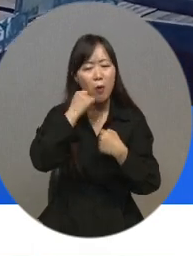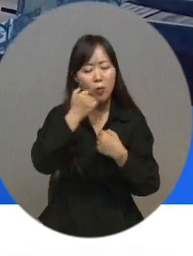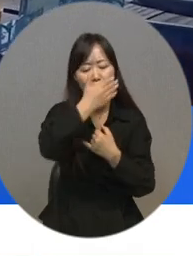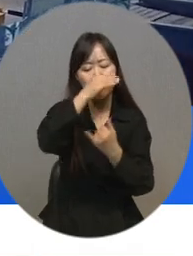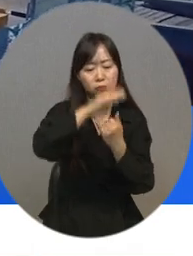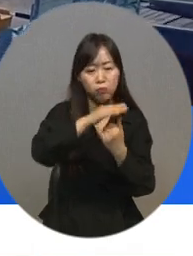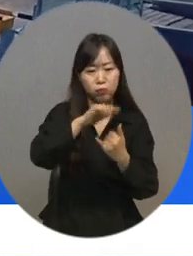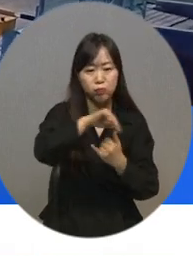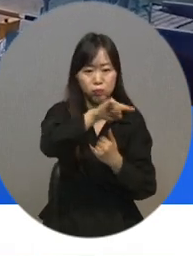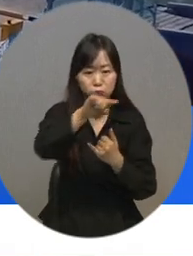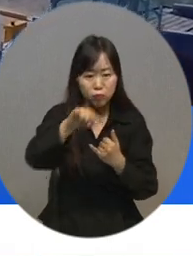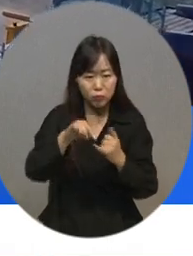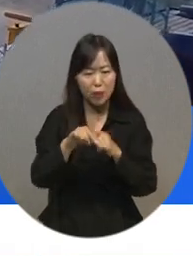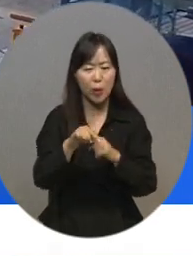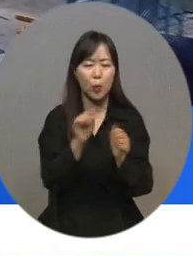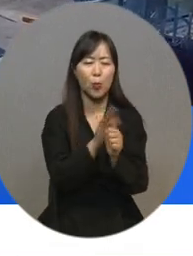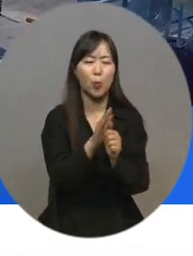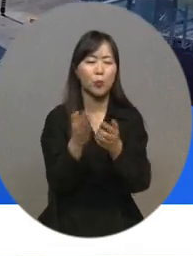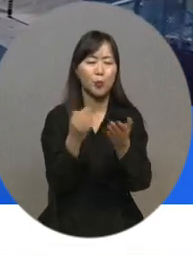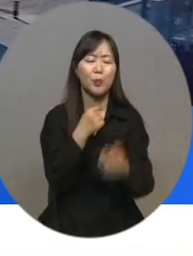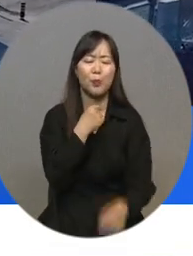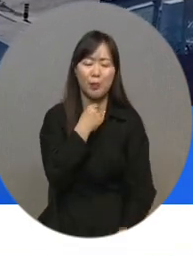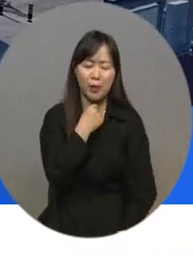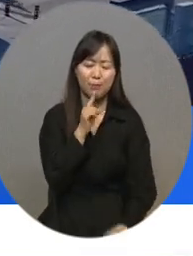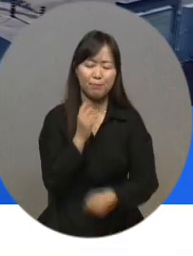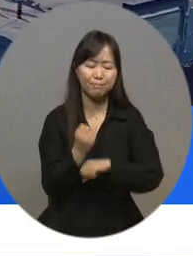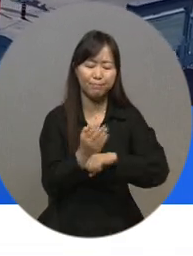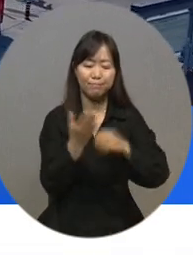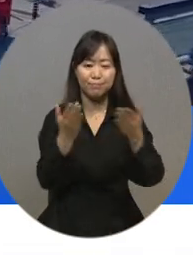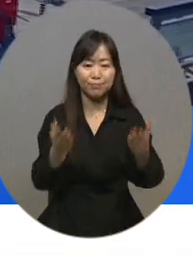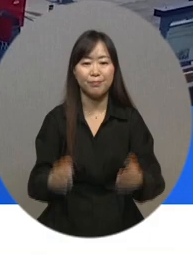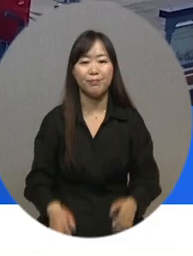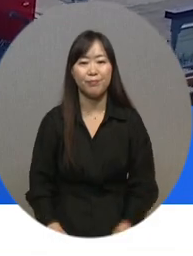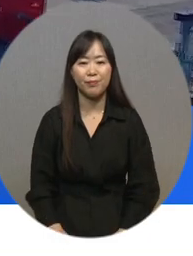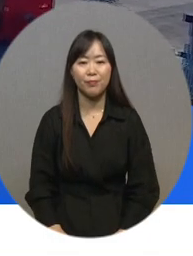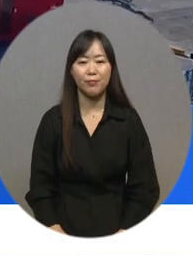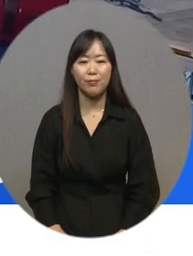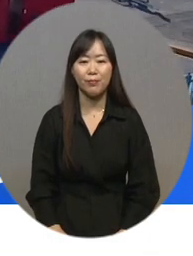저소득층 청소년들에게 도움이 됐으면 좋겠다는 뜻을